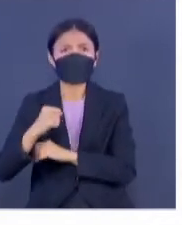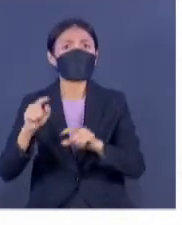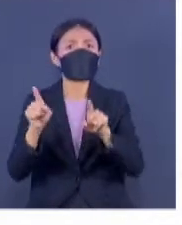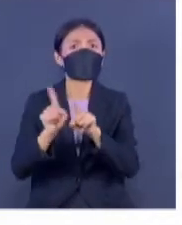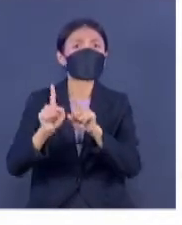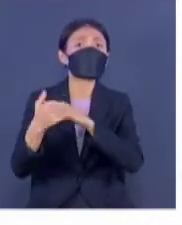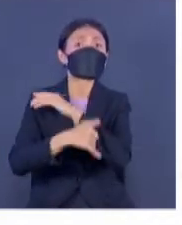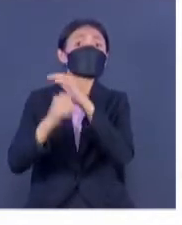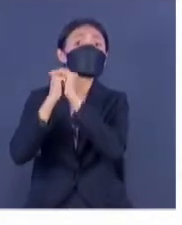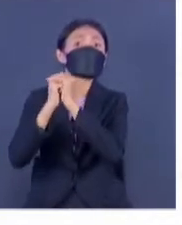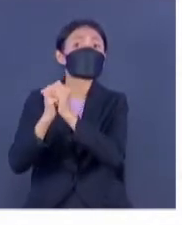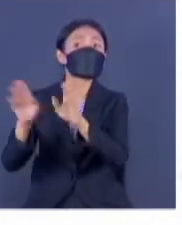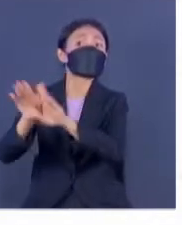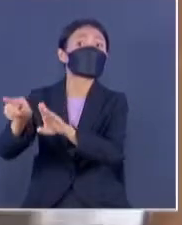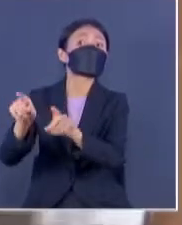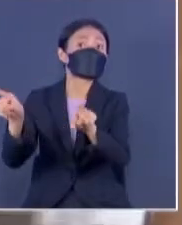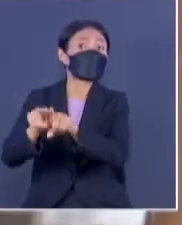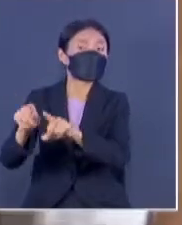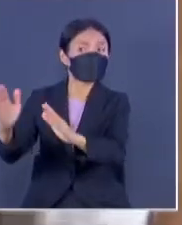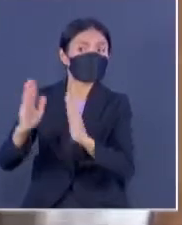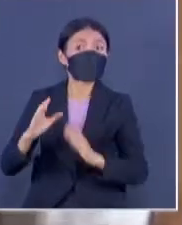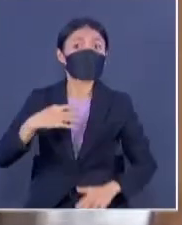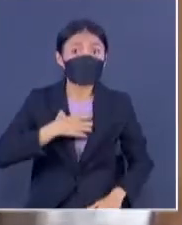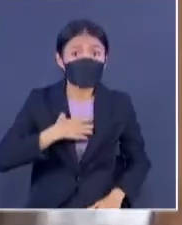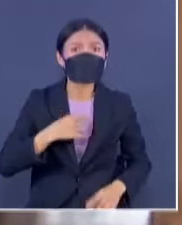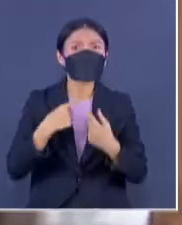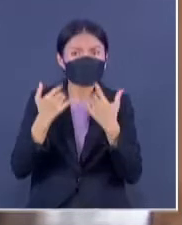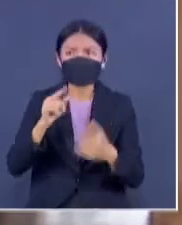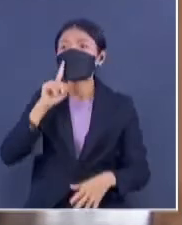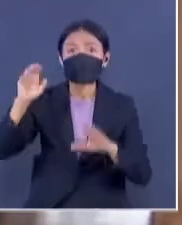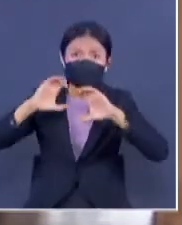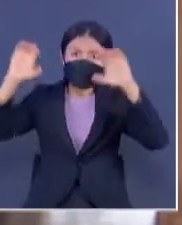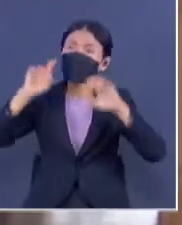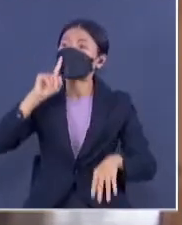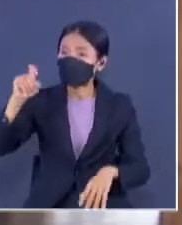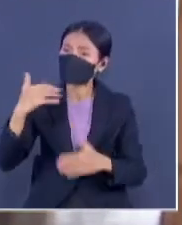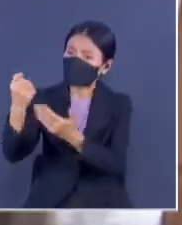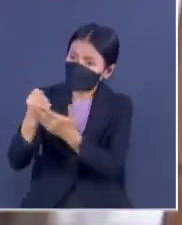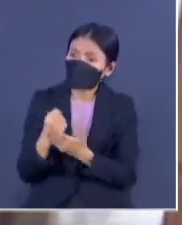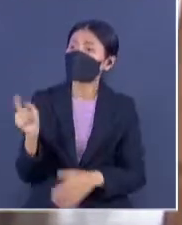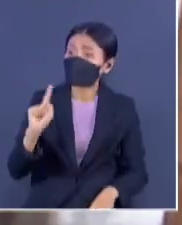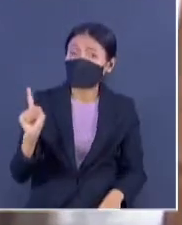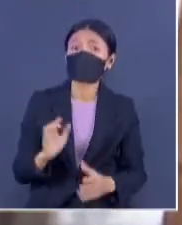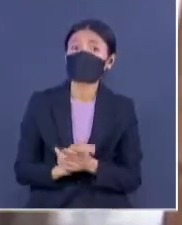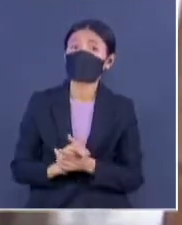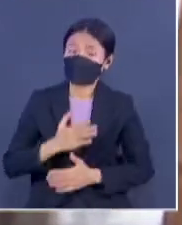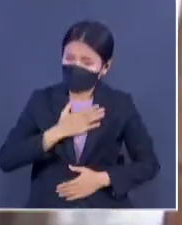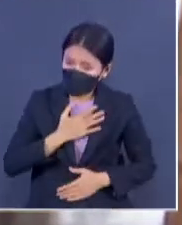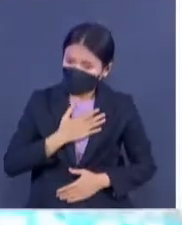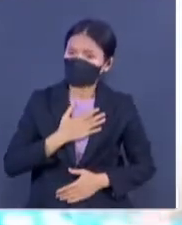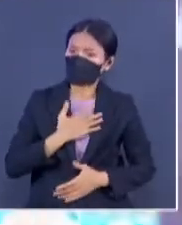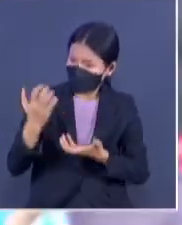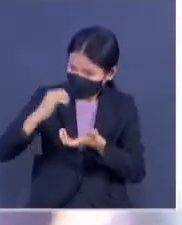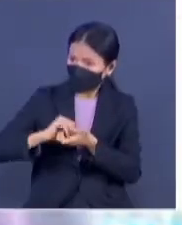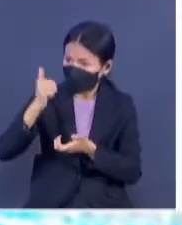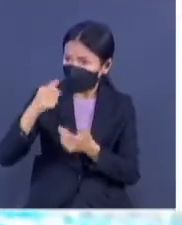ในจีนจึงอยากถามกลับไปนะคะว่ารัฐพร้อมที่จะเยียวยามากแค่ไหนในฐานะประชาชนพร้อมให้ความร่วมมือแต่ว่